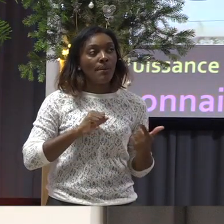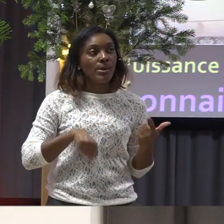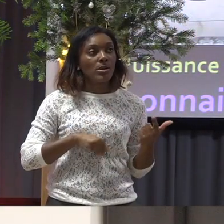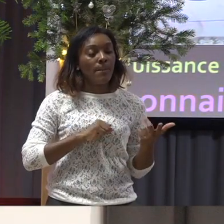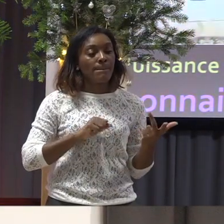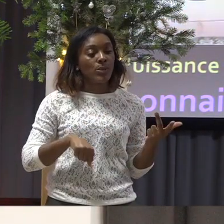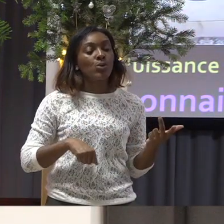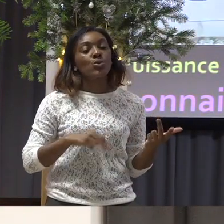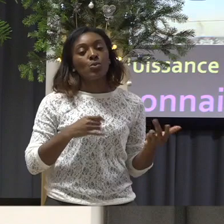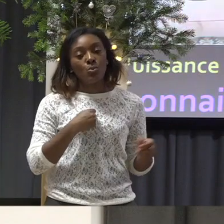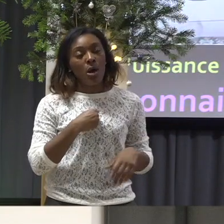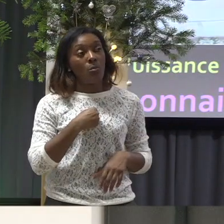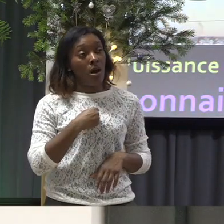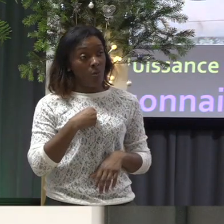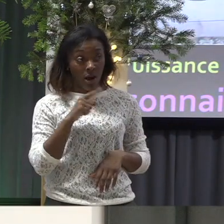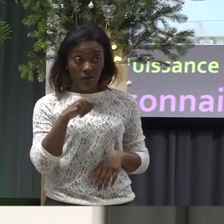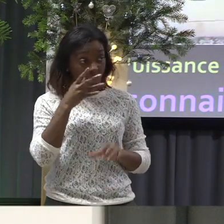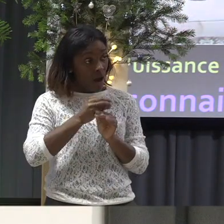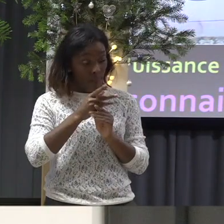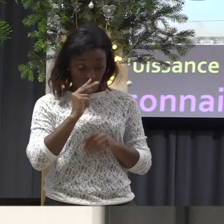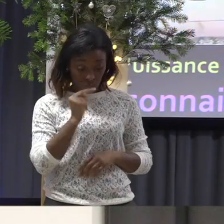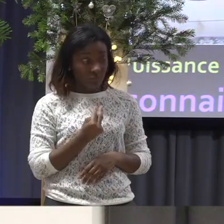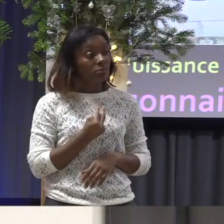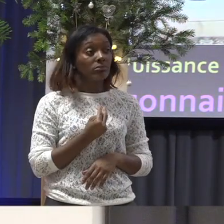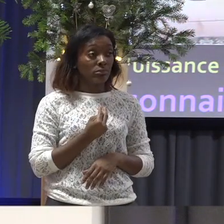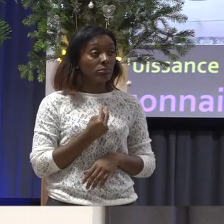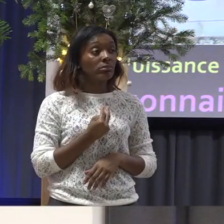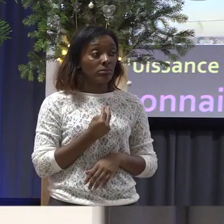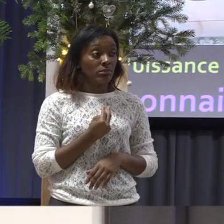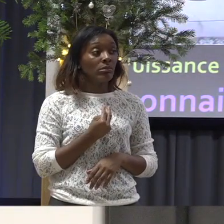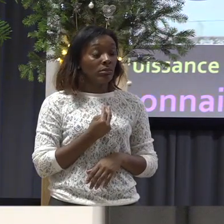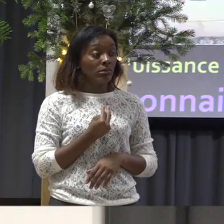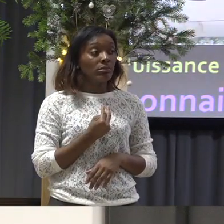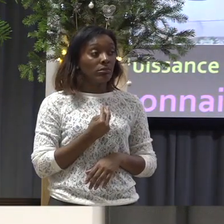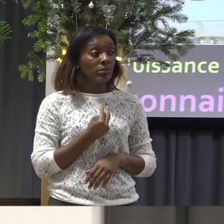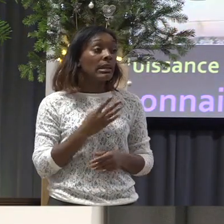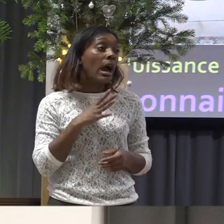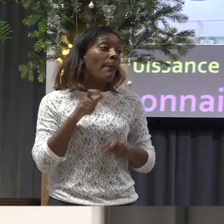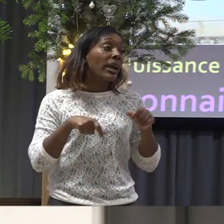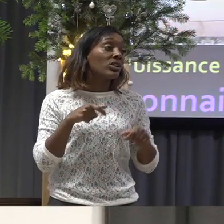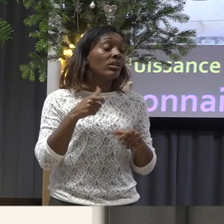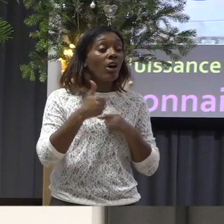dire la vérité pour faire le point. Et pour certains, un goût d'amertume